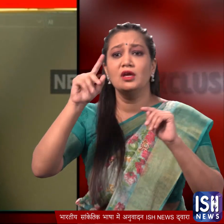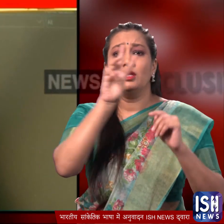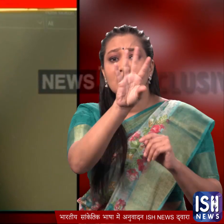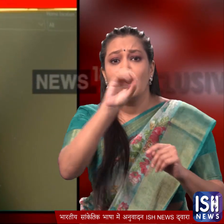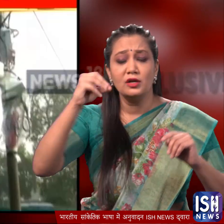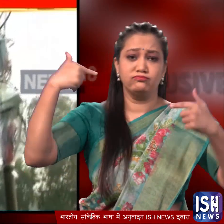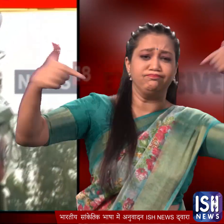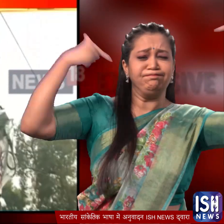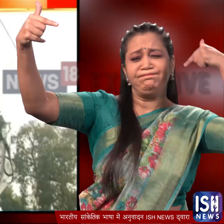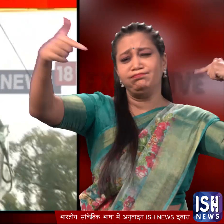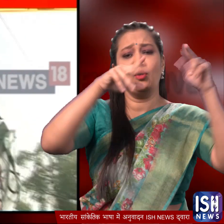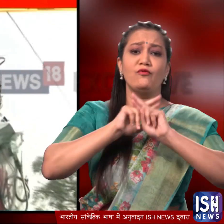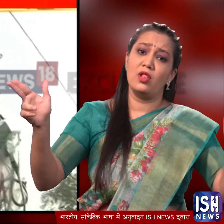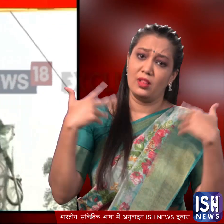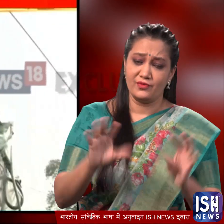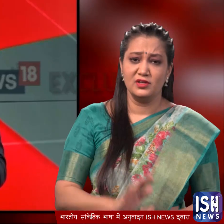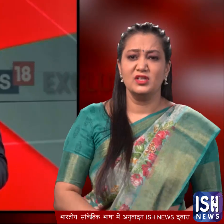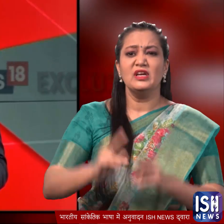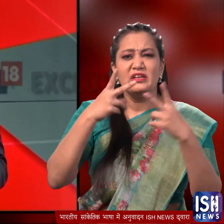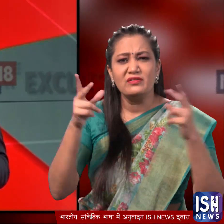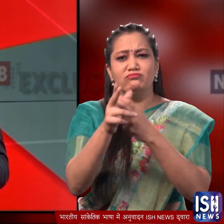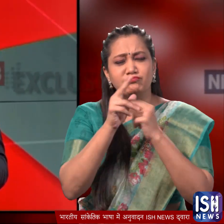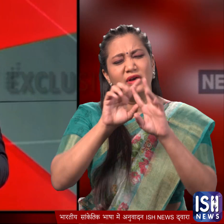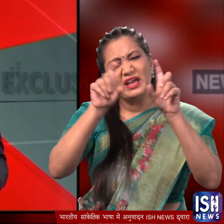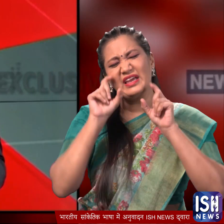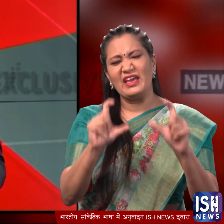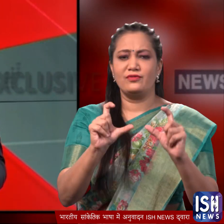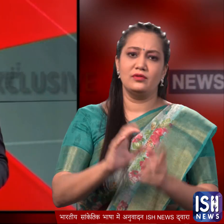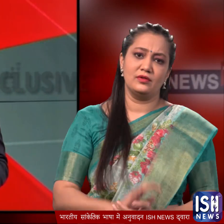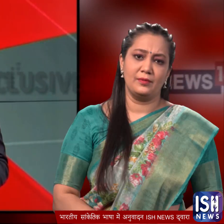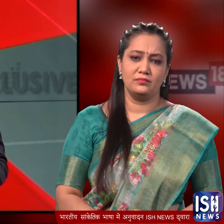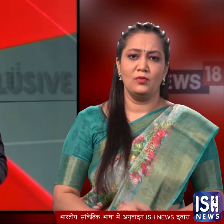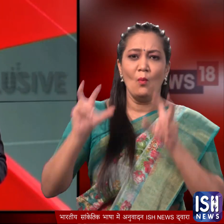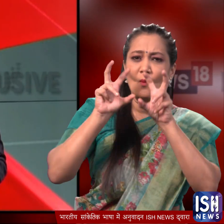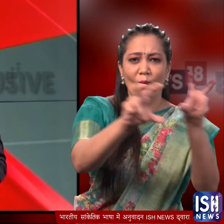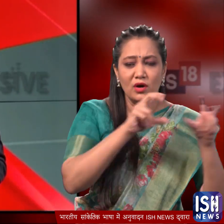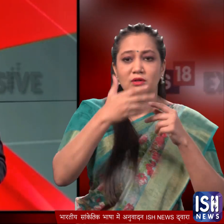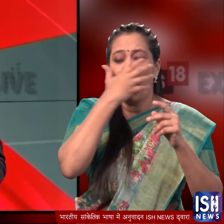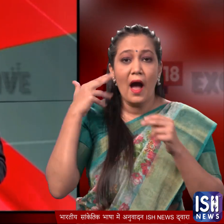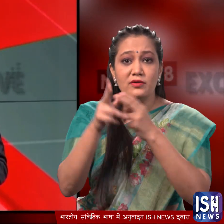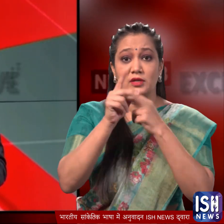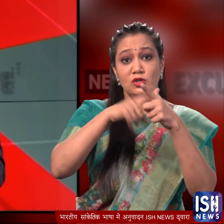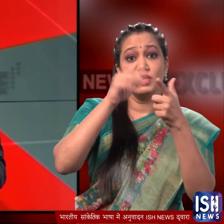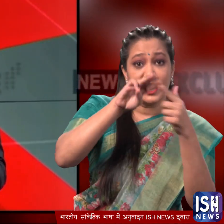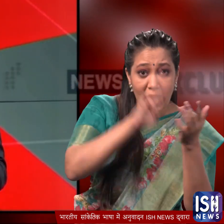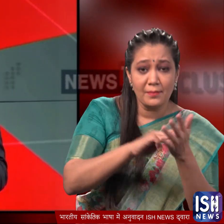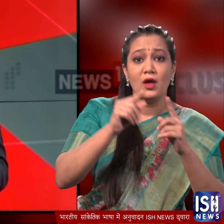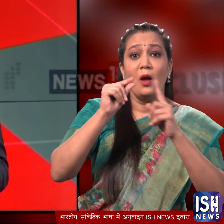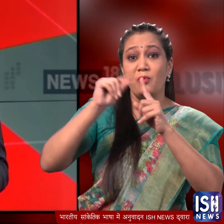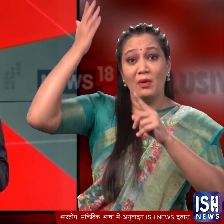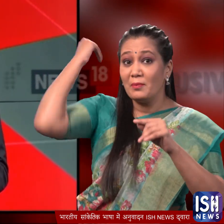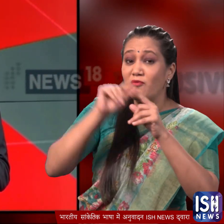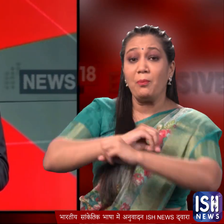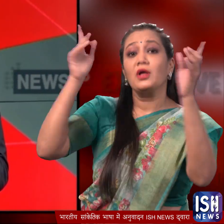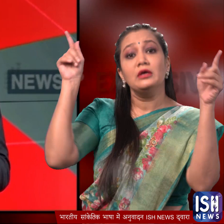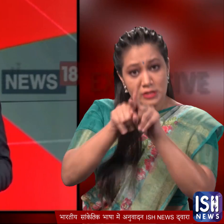पूरे राजपथ की निगरानी के लिए लगाए गए हैं, ताकि सुरक्षा में किसी तरह की चूक न हो। हालांकि गणतंत्र दिवस पर आतंकी संगठन जैश-ए-मोहम्मद